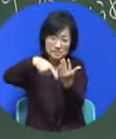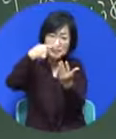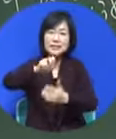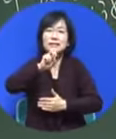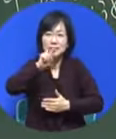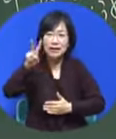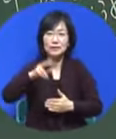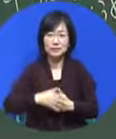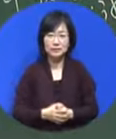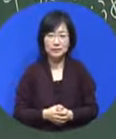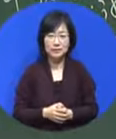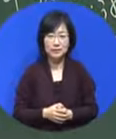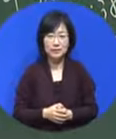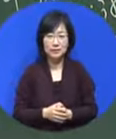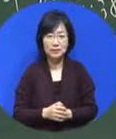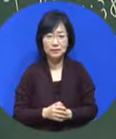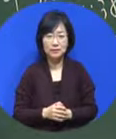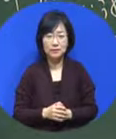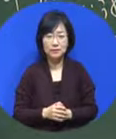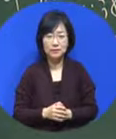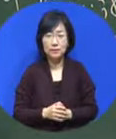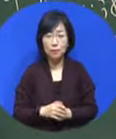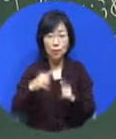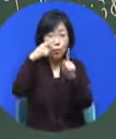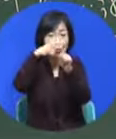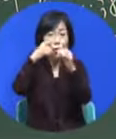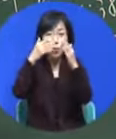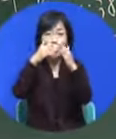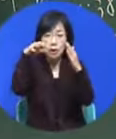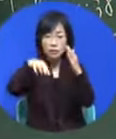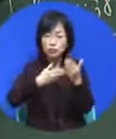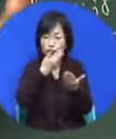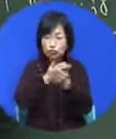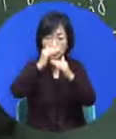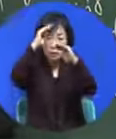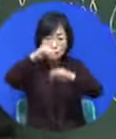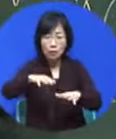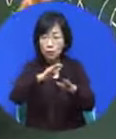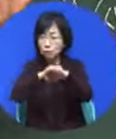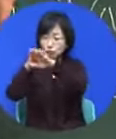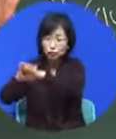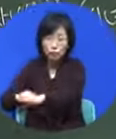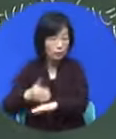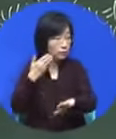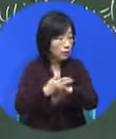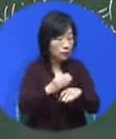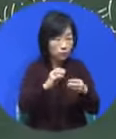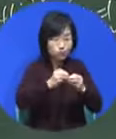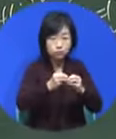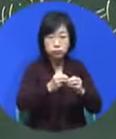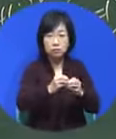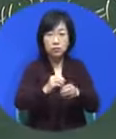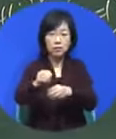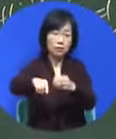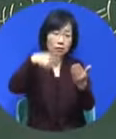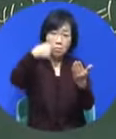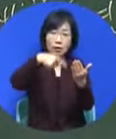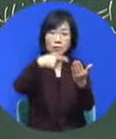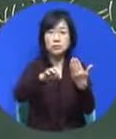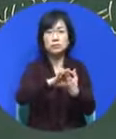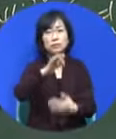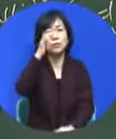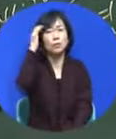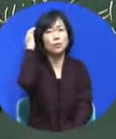가르칩니까 어 일 교에서 자꾸 딴 거 가르칩니다 교회에서 이걸 지금 안 가르치면 어디서 가르칩니까